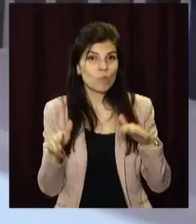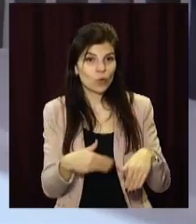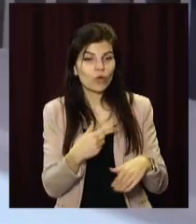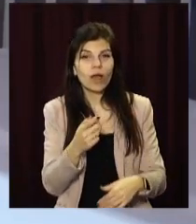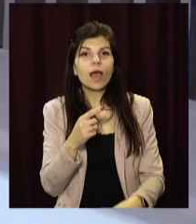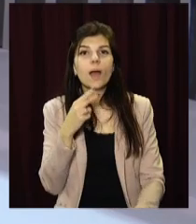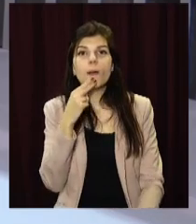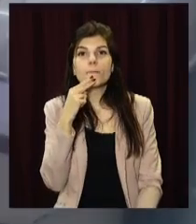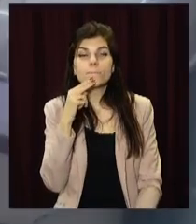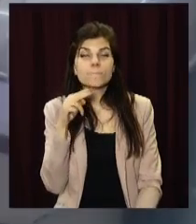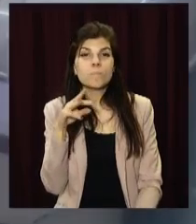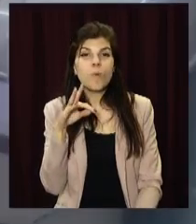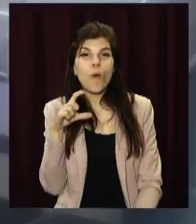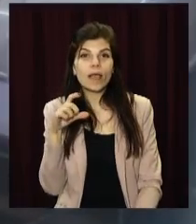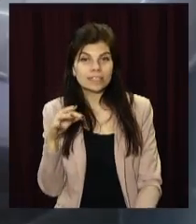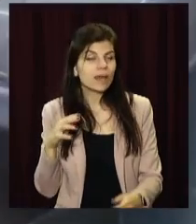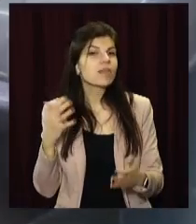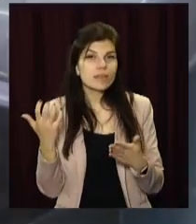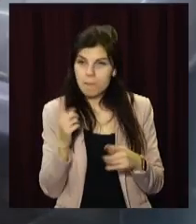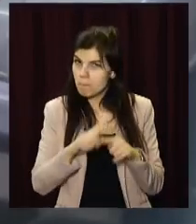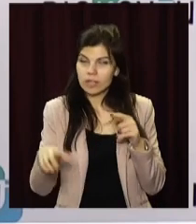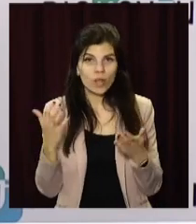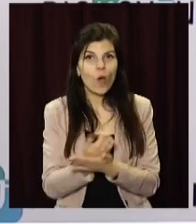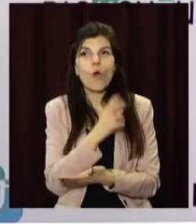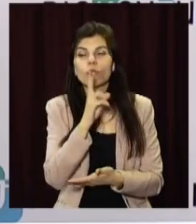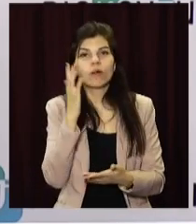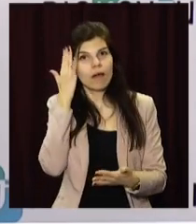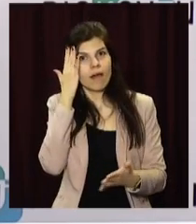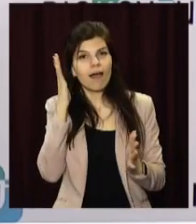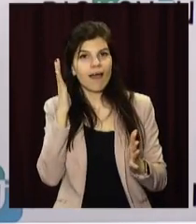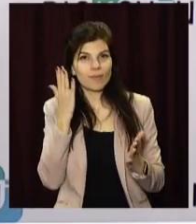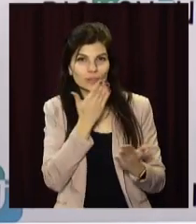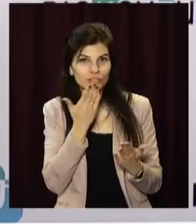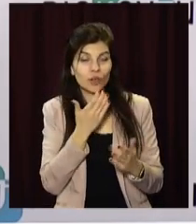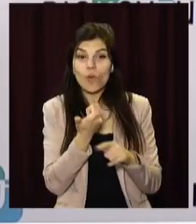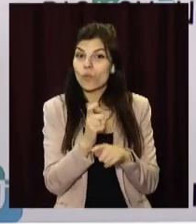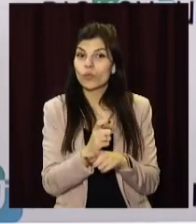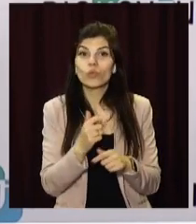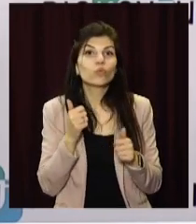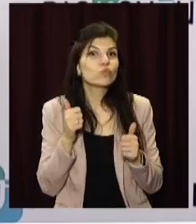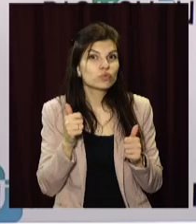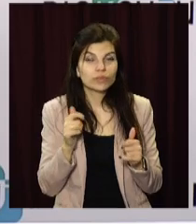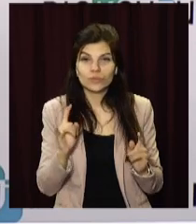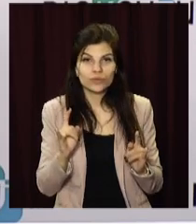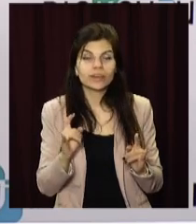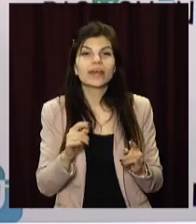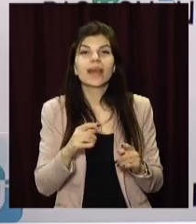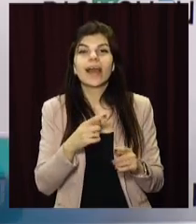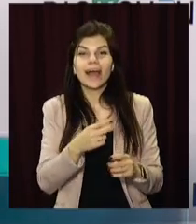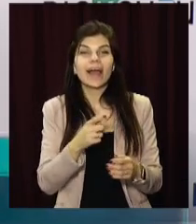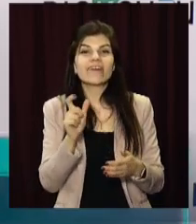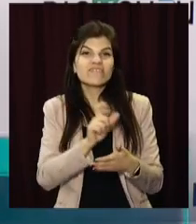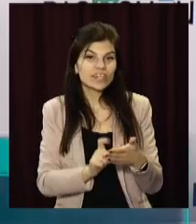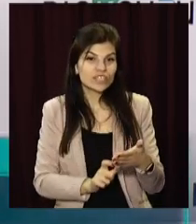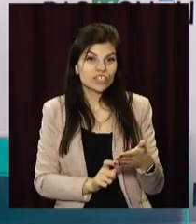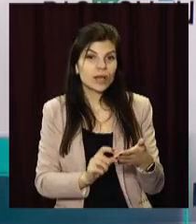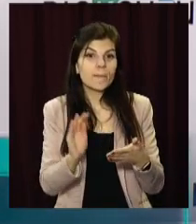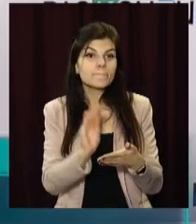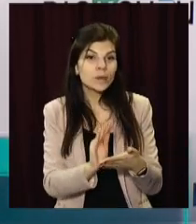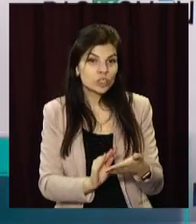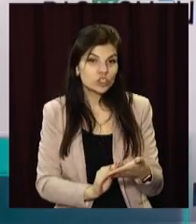поезія швидко знаходить своїх читачів. Дуже круті, дуже потужні вірші